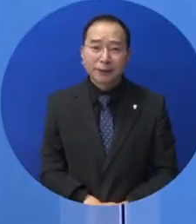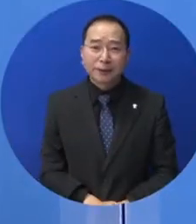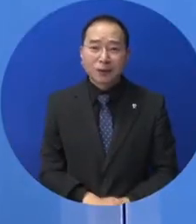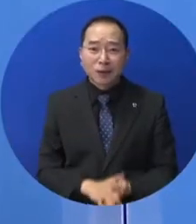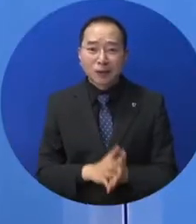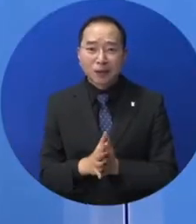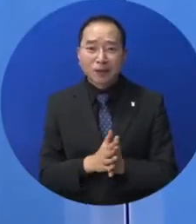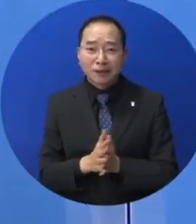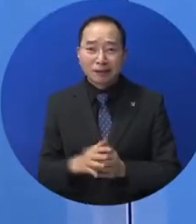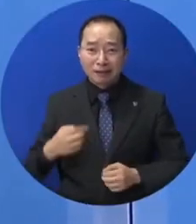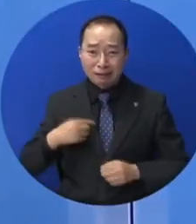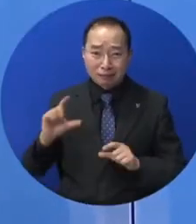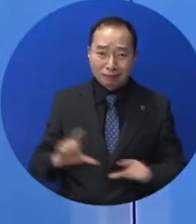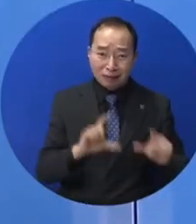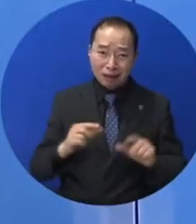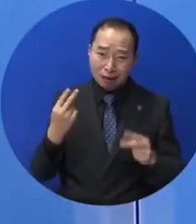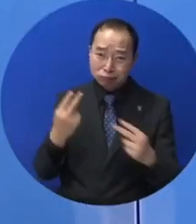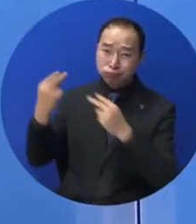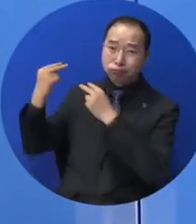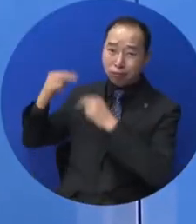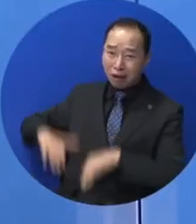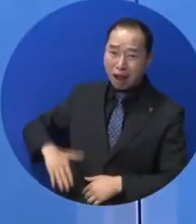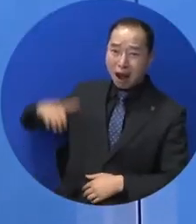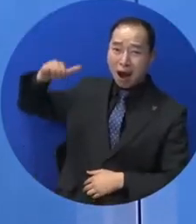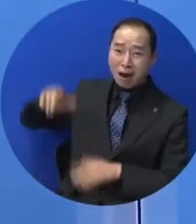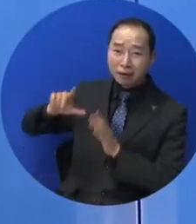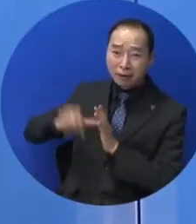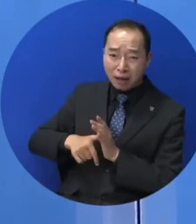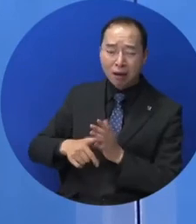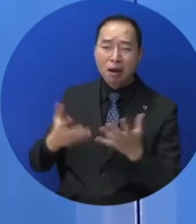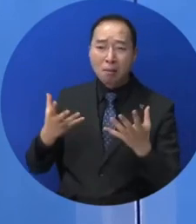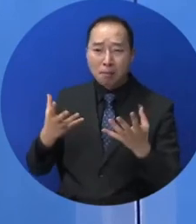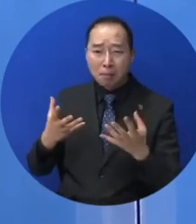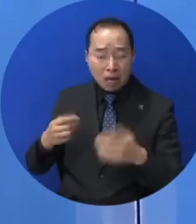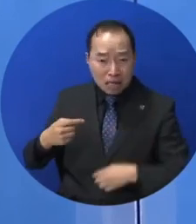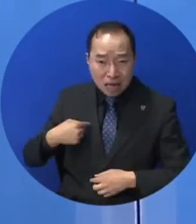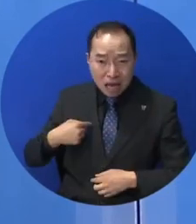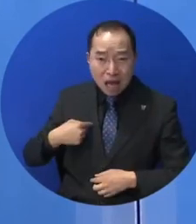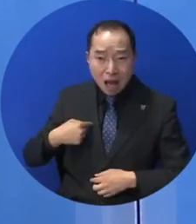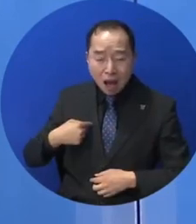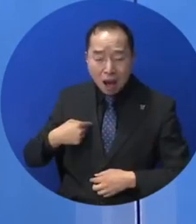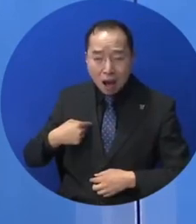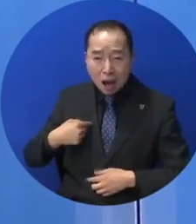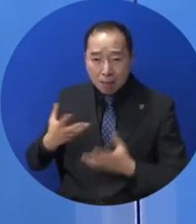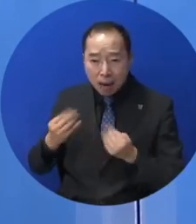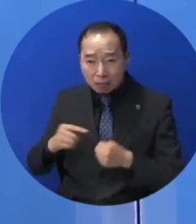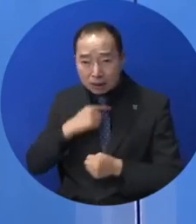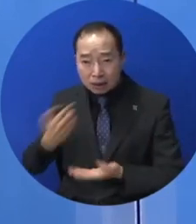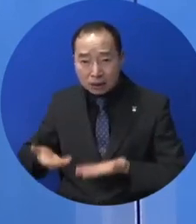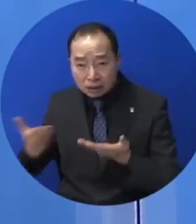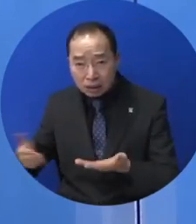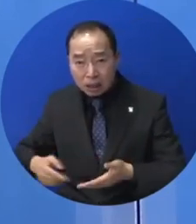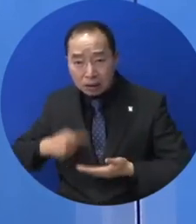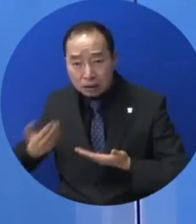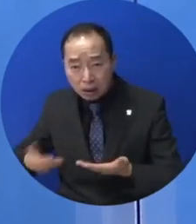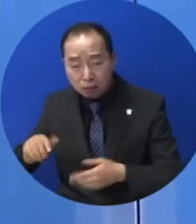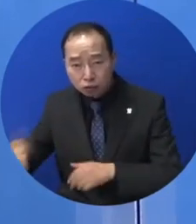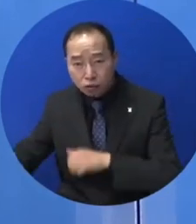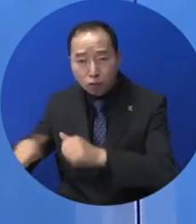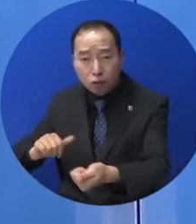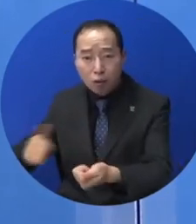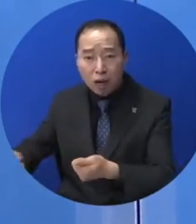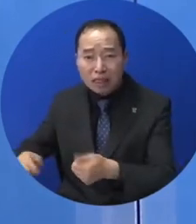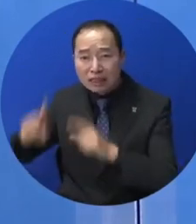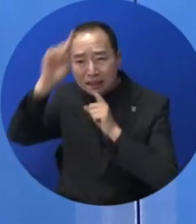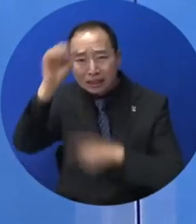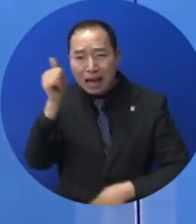참 제 살아오는 인생에서 참 많은 분들이 희생되고 돌아가셨습니다. 그래서 그럴 때마다 많이 이제 이한열 여사 돌아가셨을